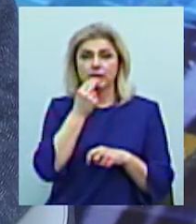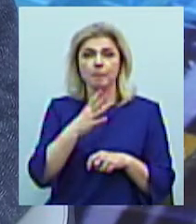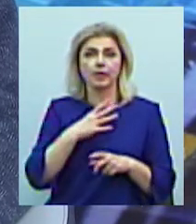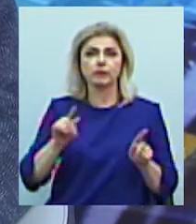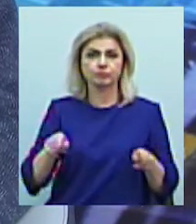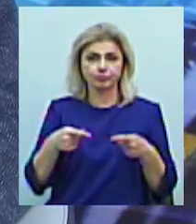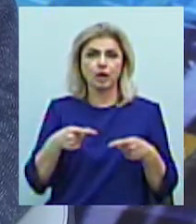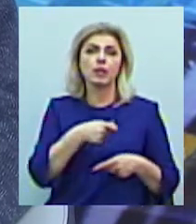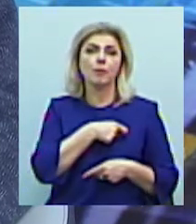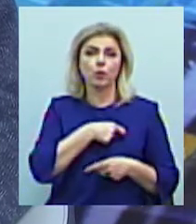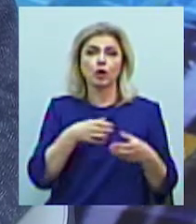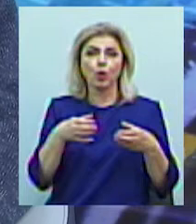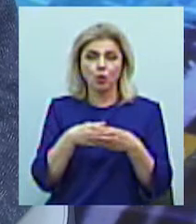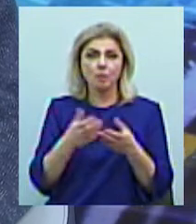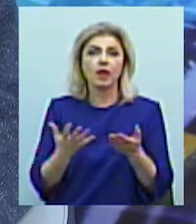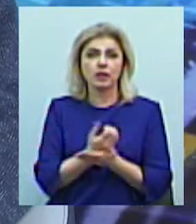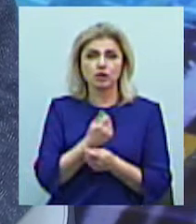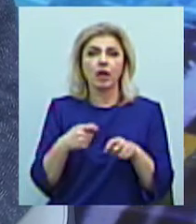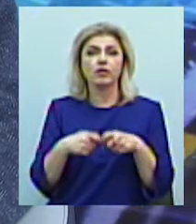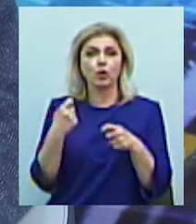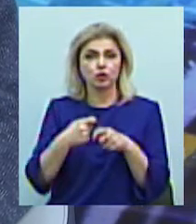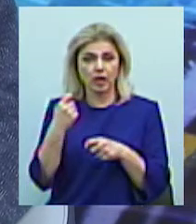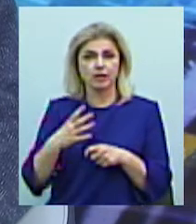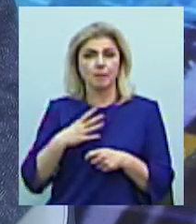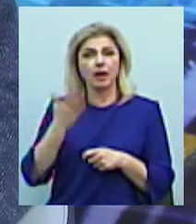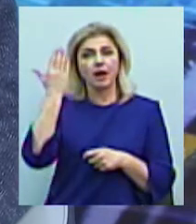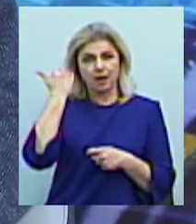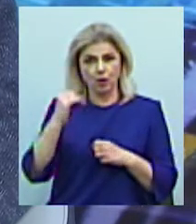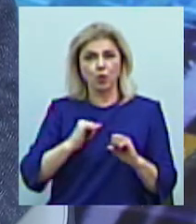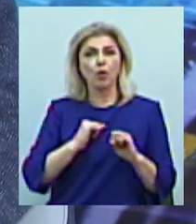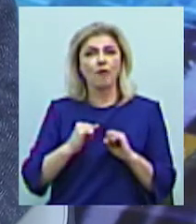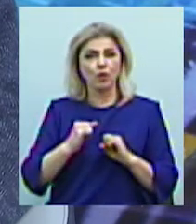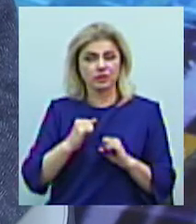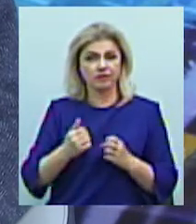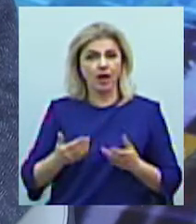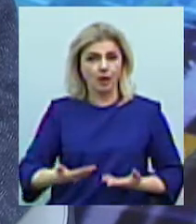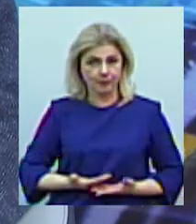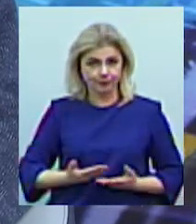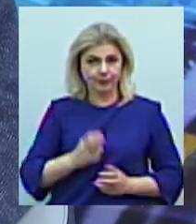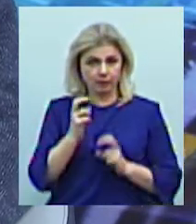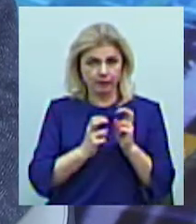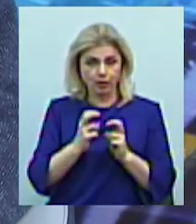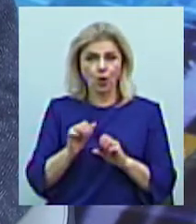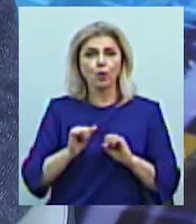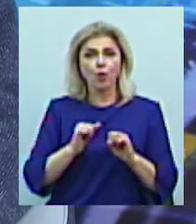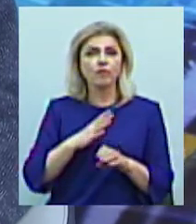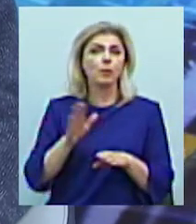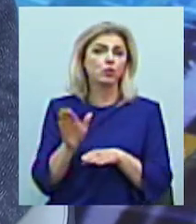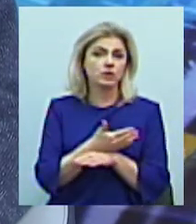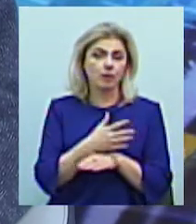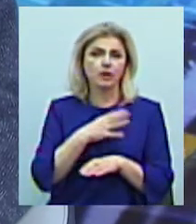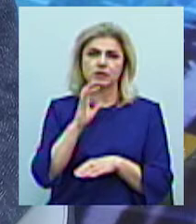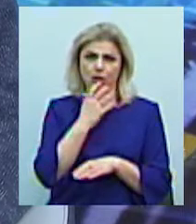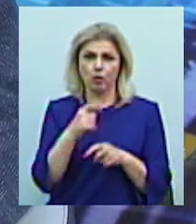которая нашла нарушение в работе прежнего руководства этого коммунального предприятия. Руководитель был снят, там были серьезные